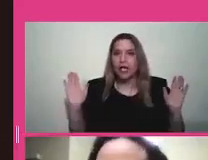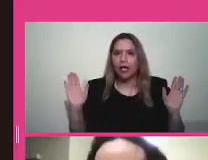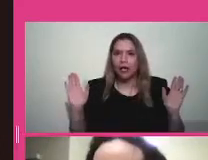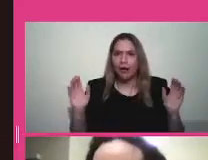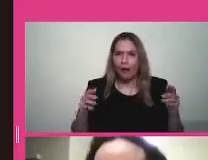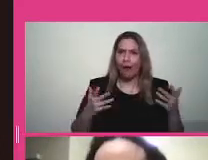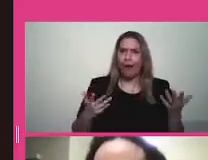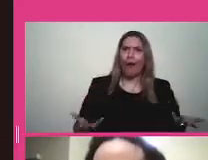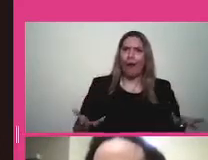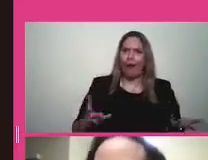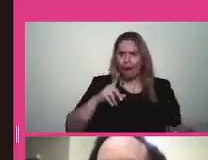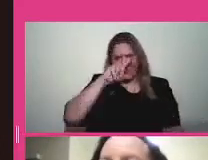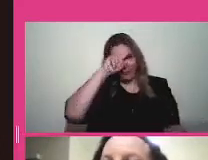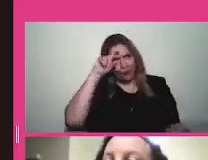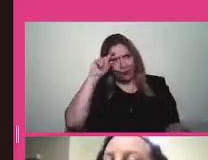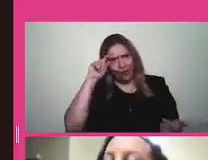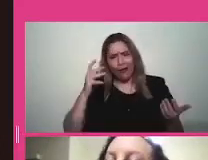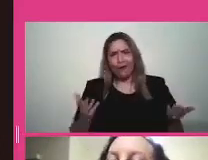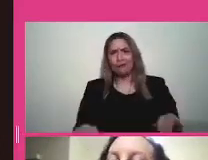Δύσκολο.